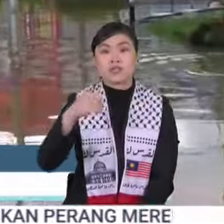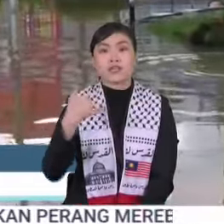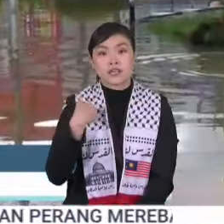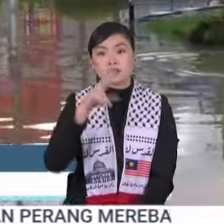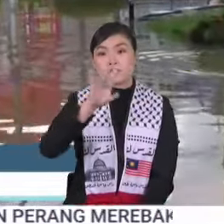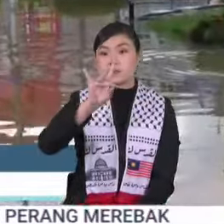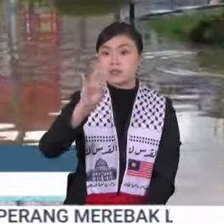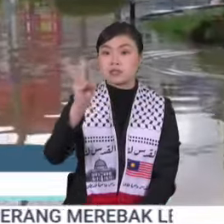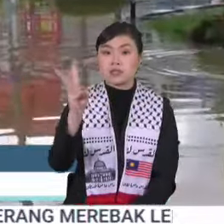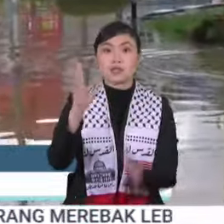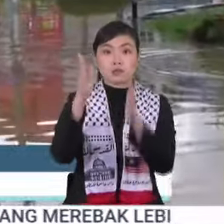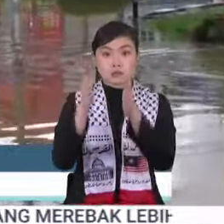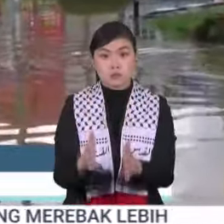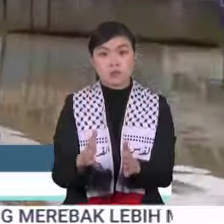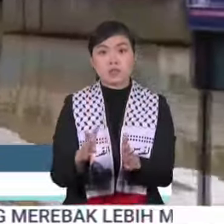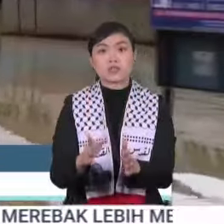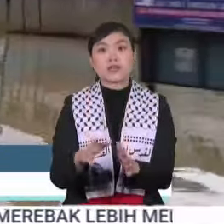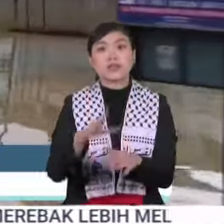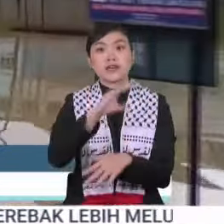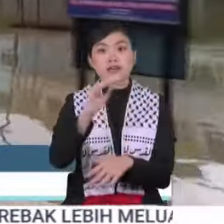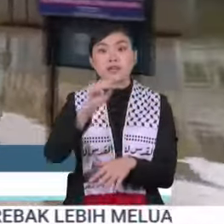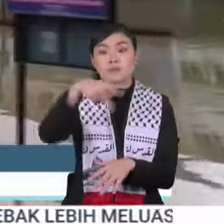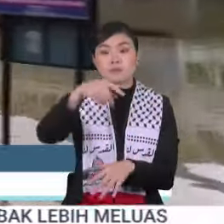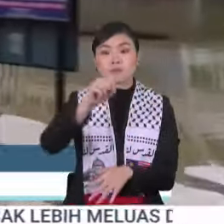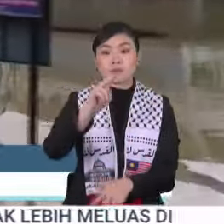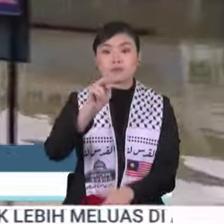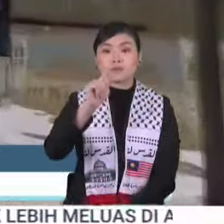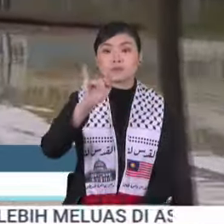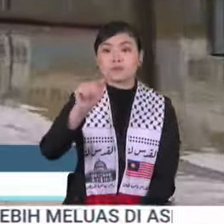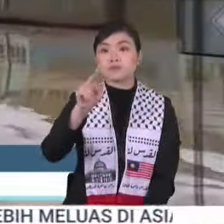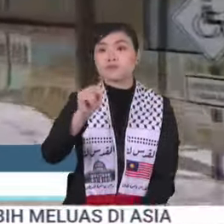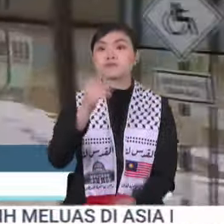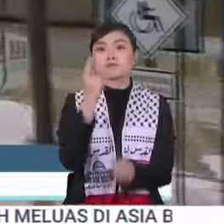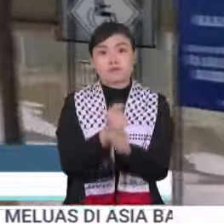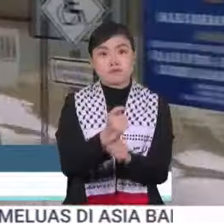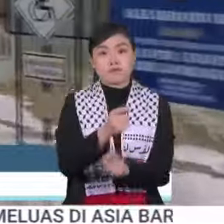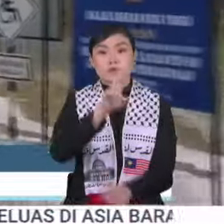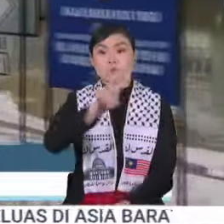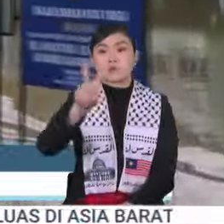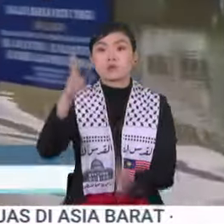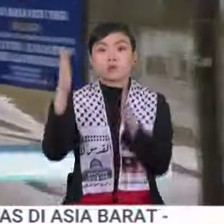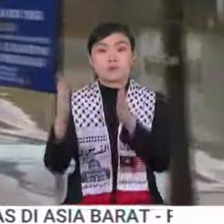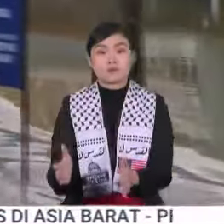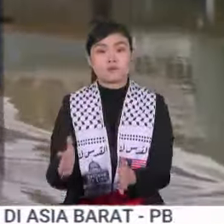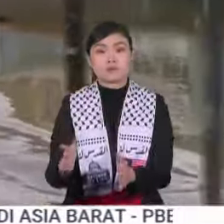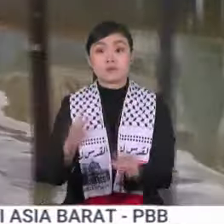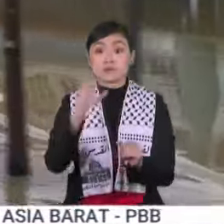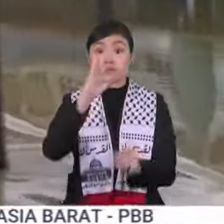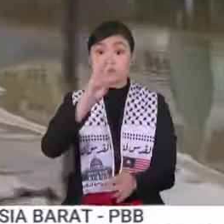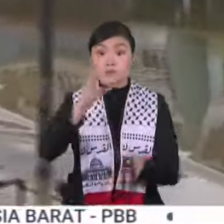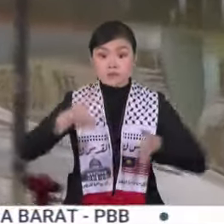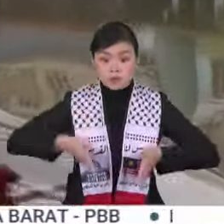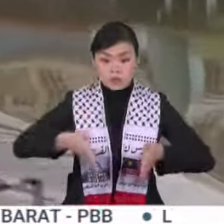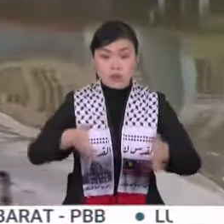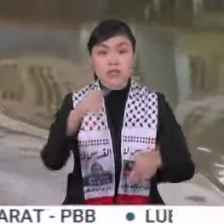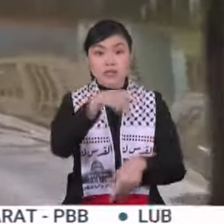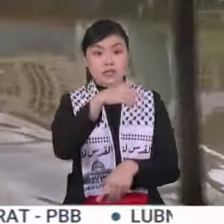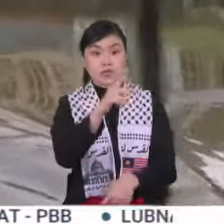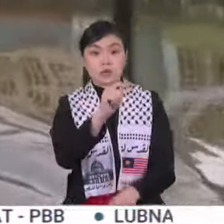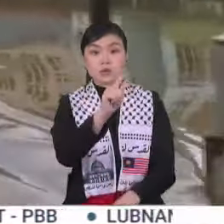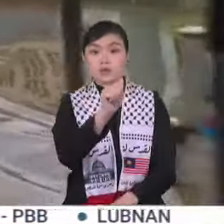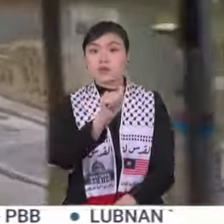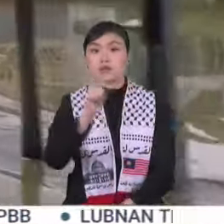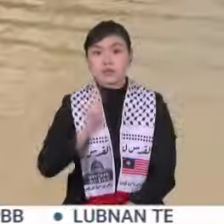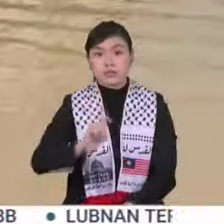segamat kekal 75 penduduk serta pontian juga kekal sama 22 penduduk enam jalan di kota tinggi termasuk Jalan